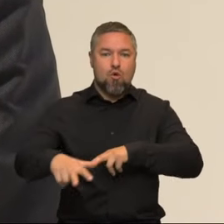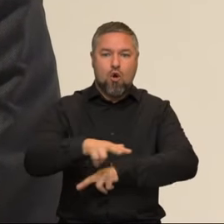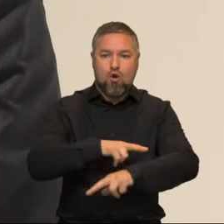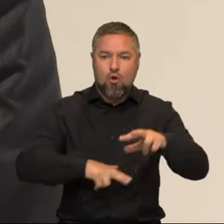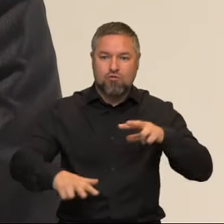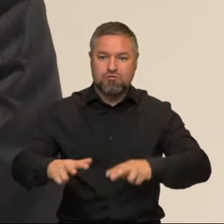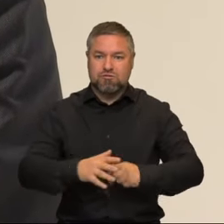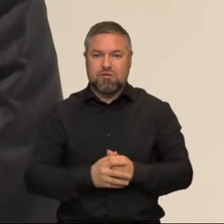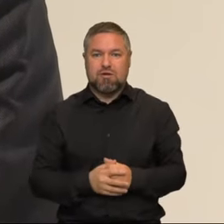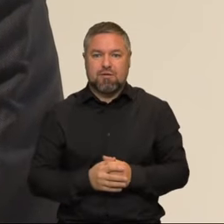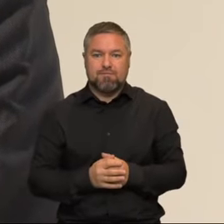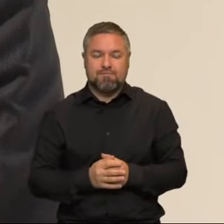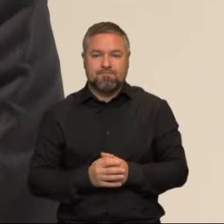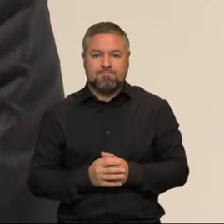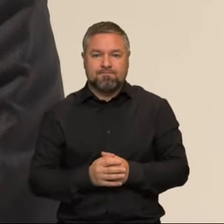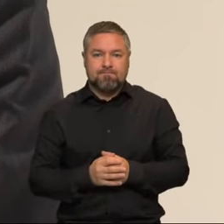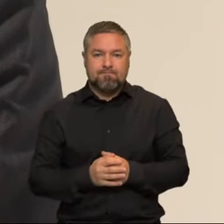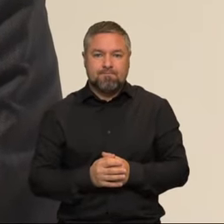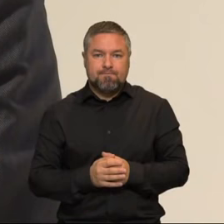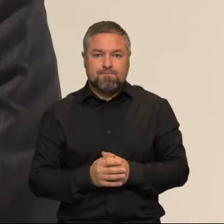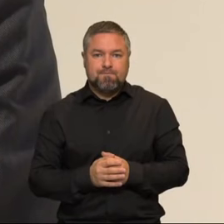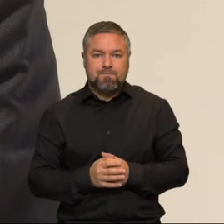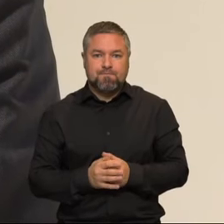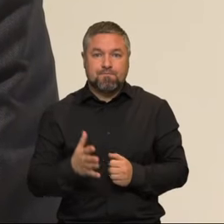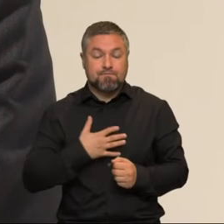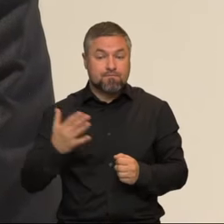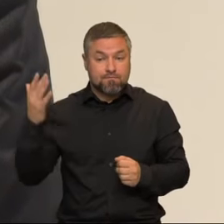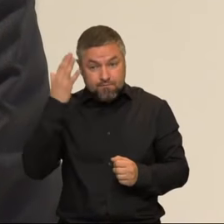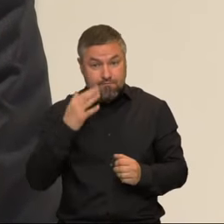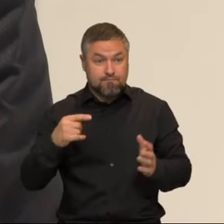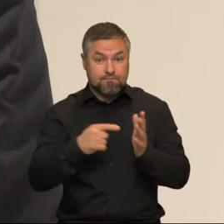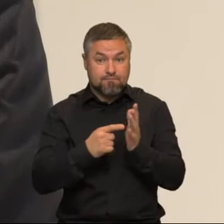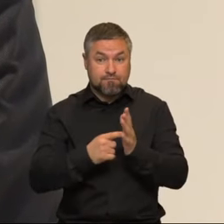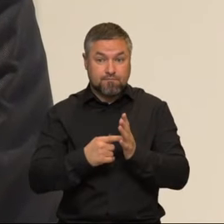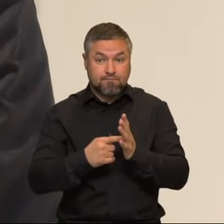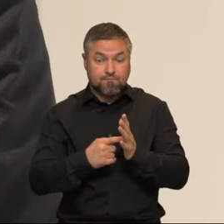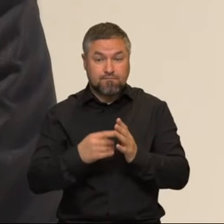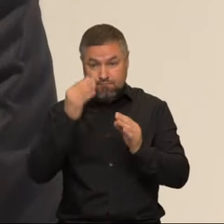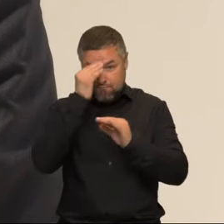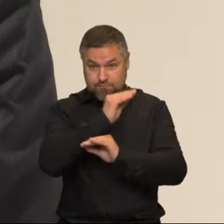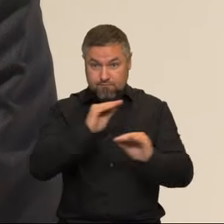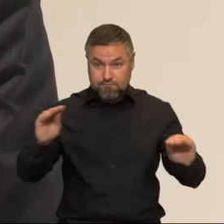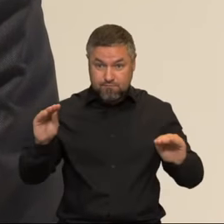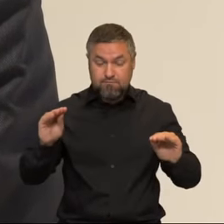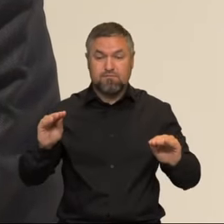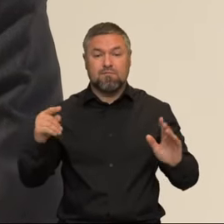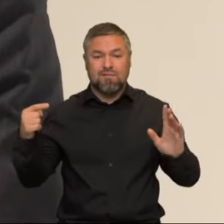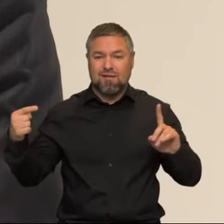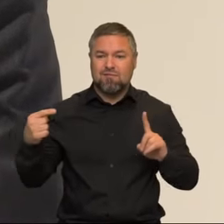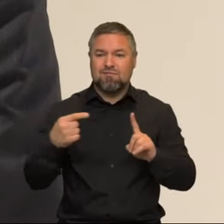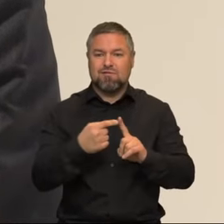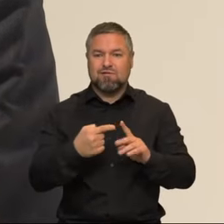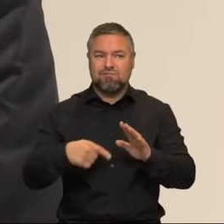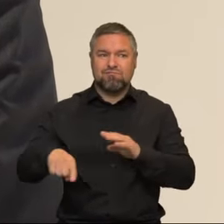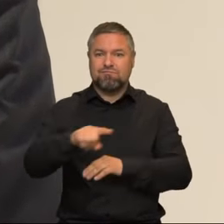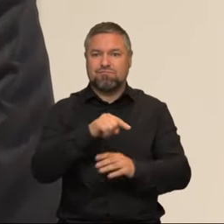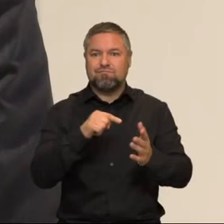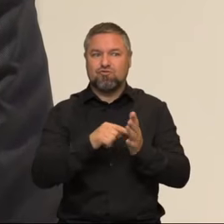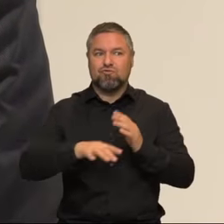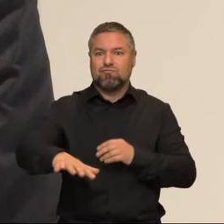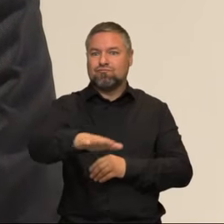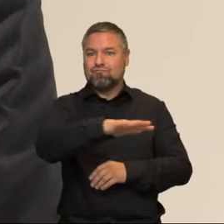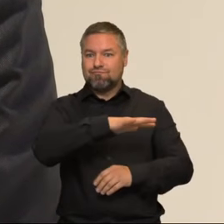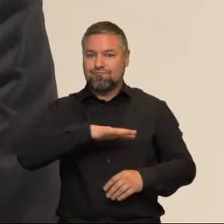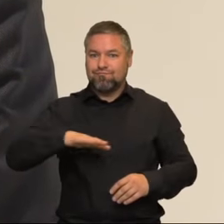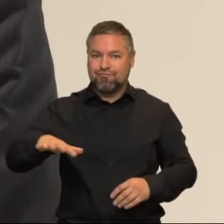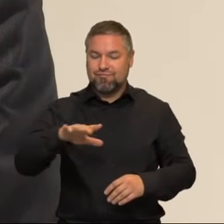rodzinę. Mam nadzieję, że te apele trafią na podatny grunt właśnie w takim